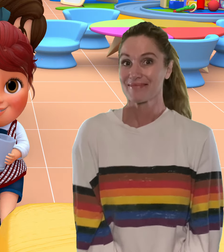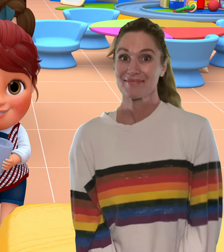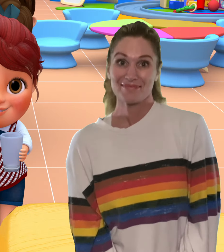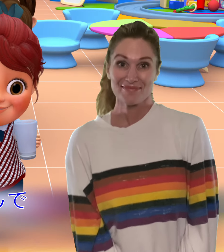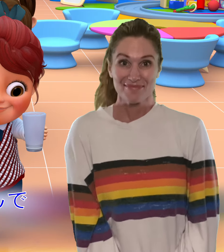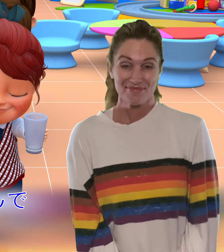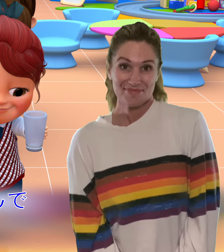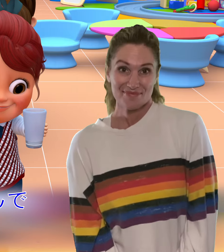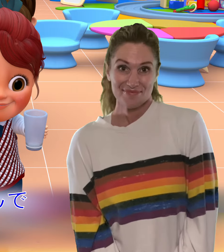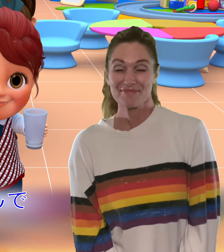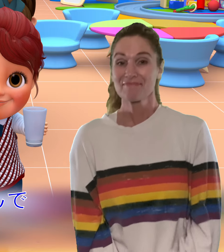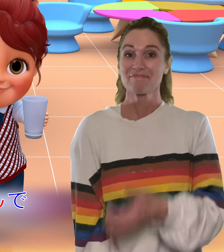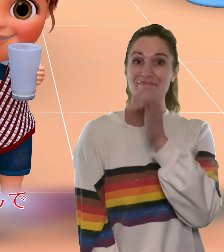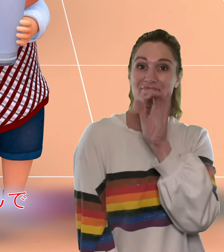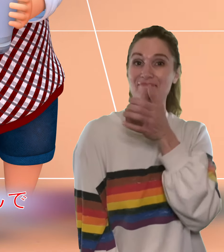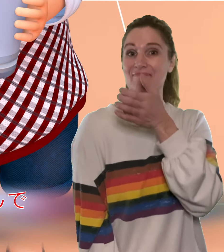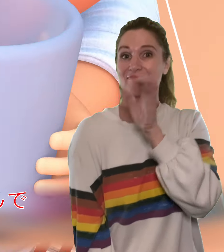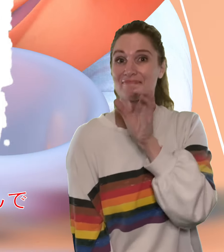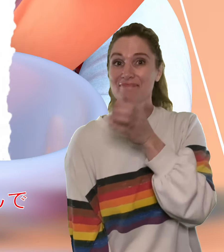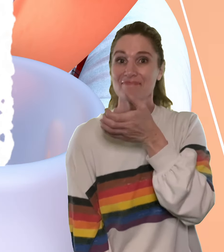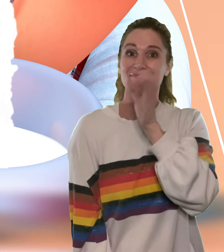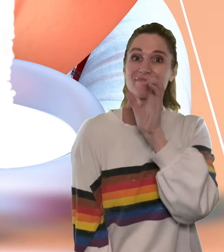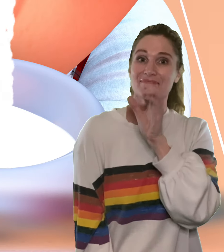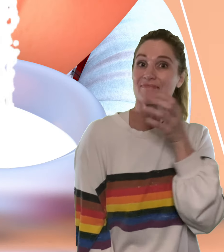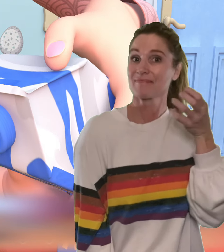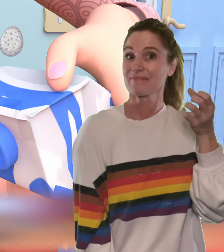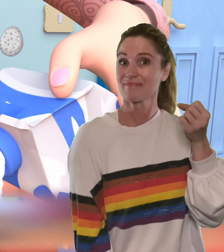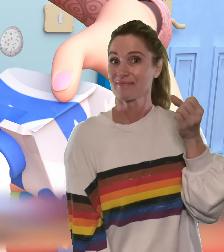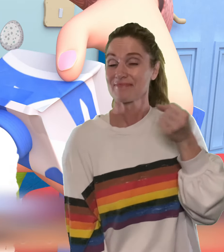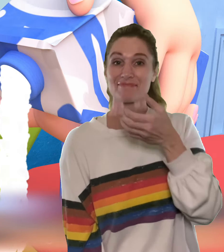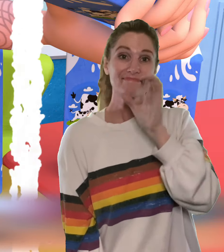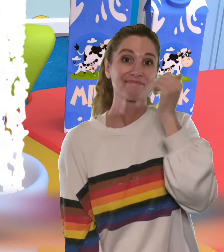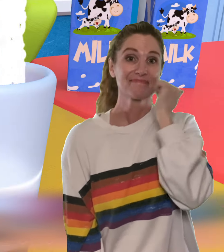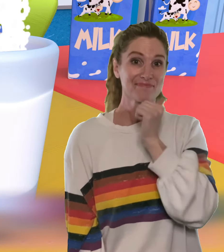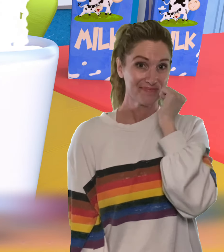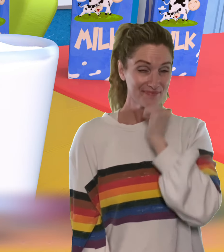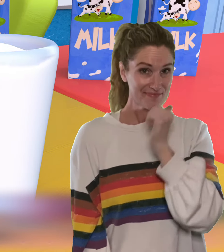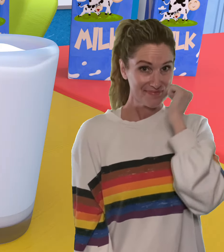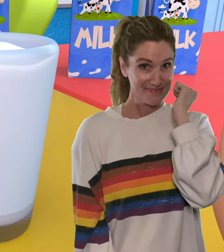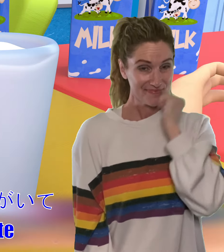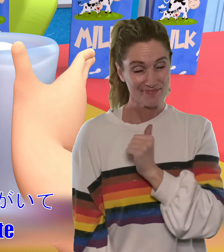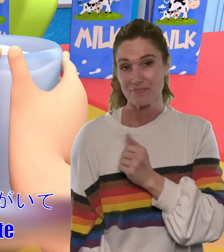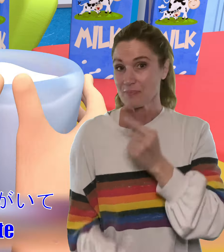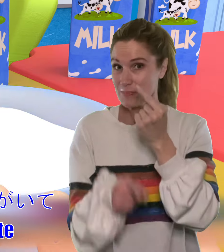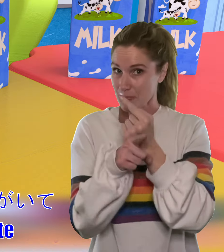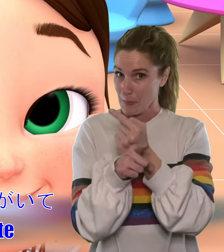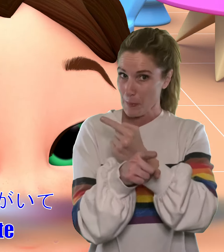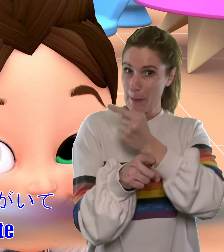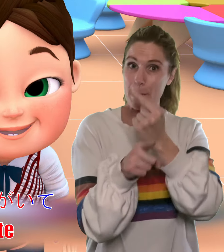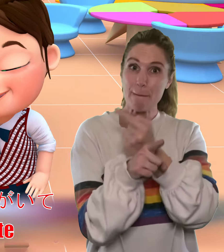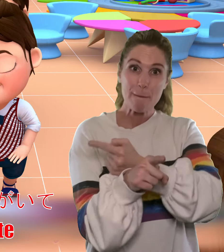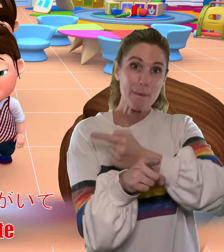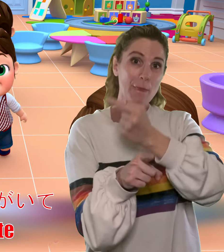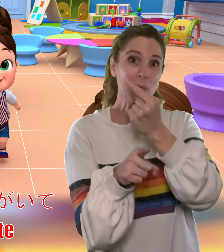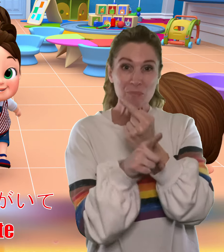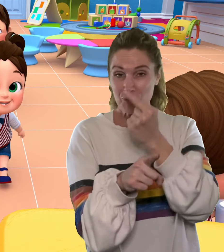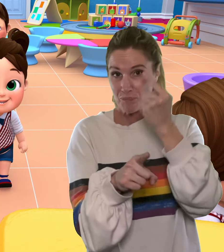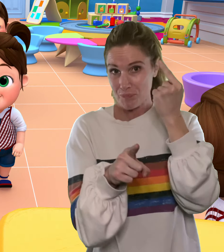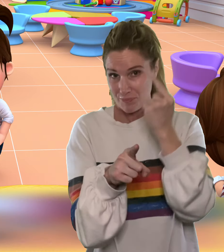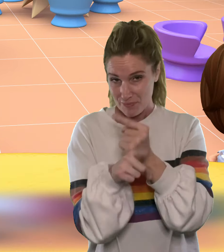ね牛乳を飲んで毎日ねちゃんとちゃんと